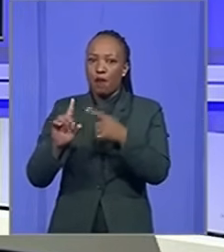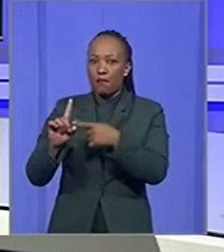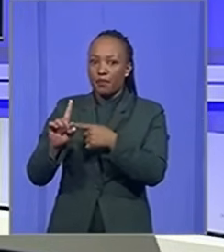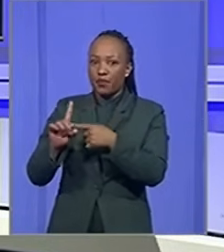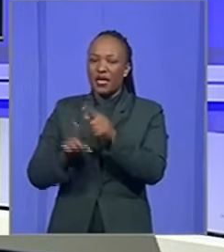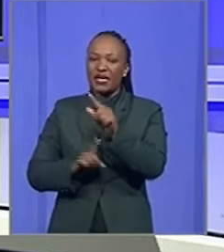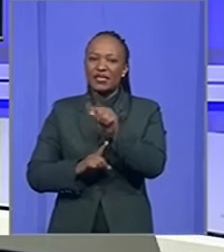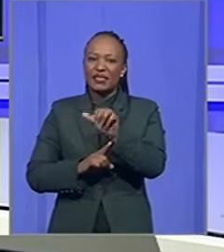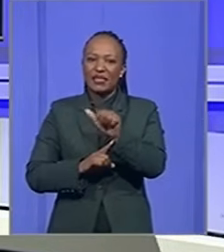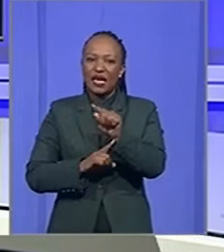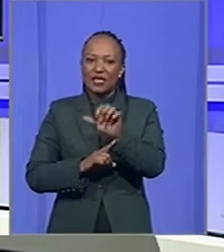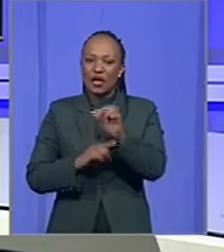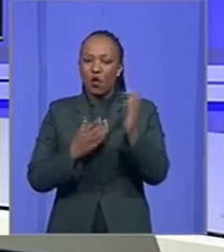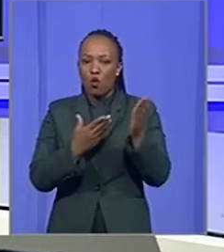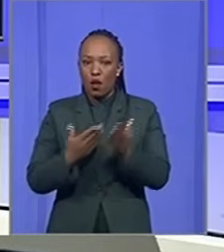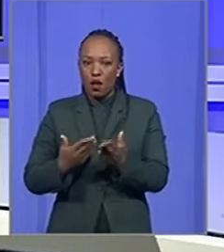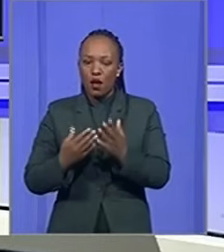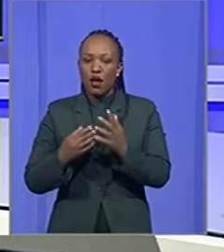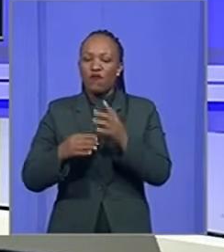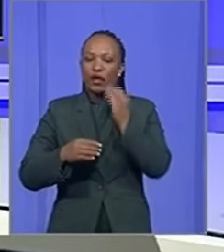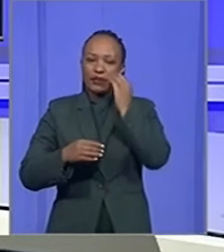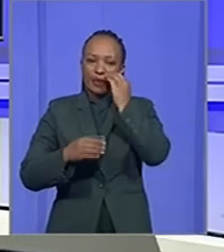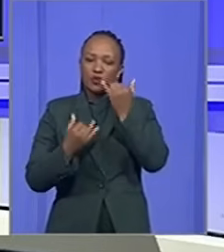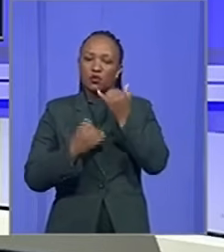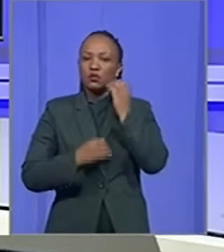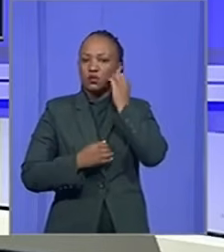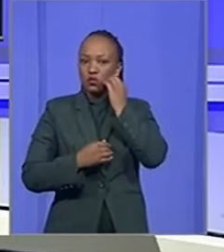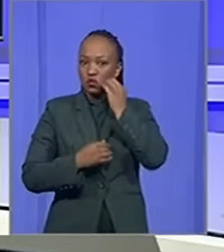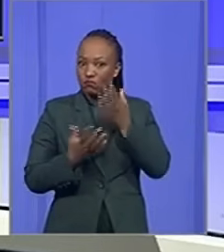ha ke o amohele ditabeng tsa rona tsa Sesotho phirimaneng ena.